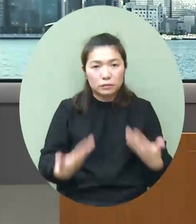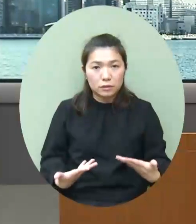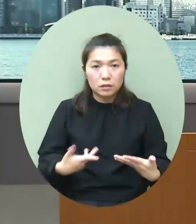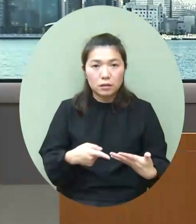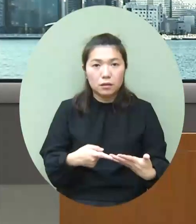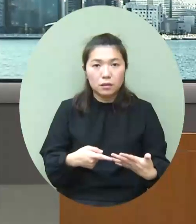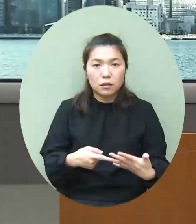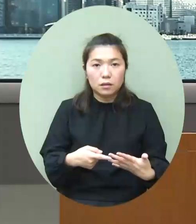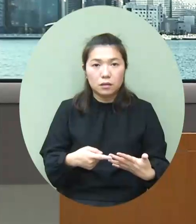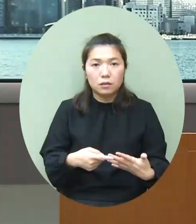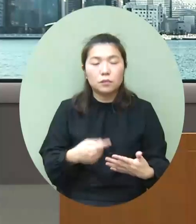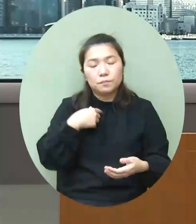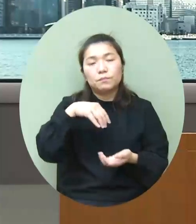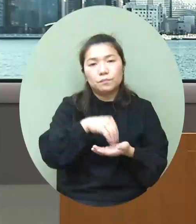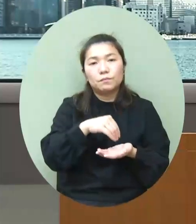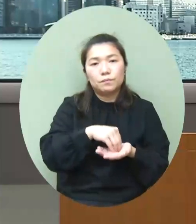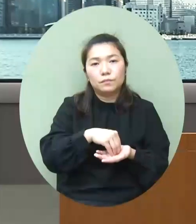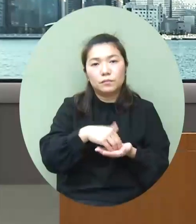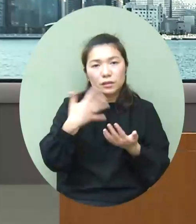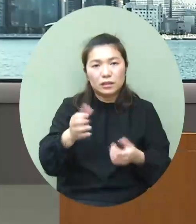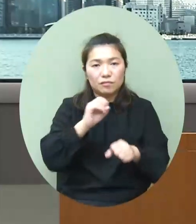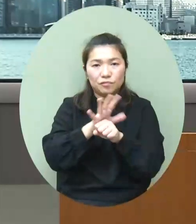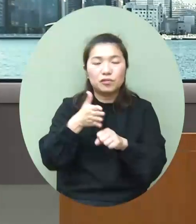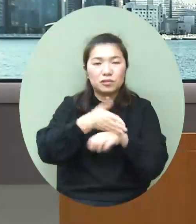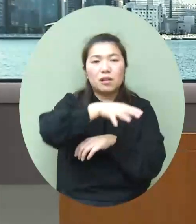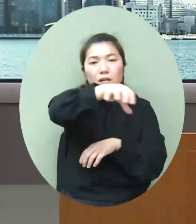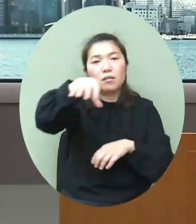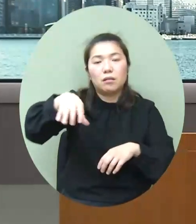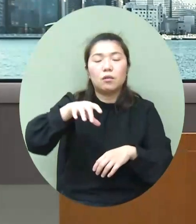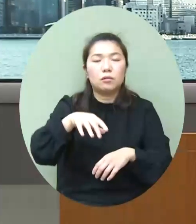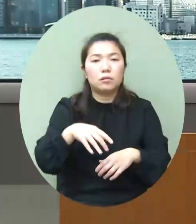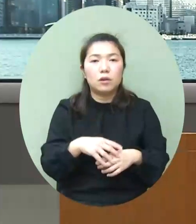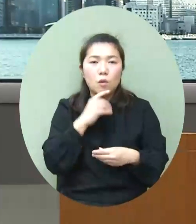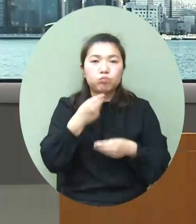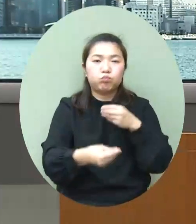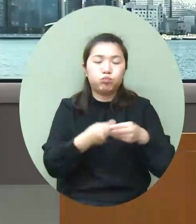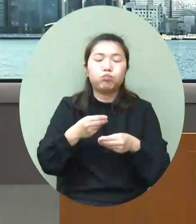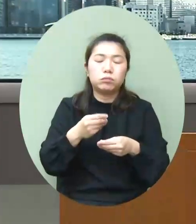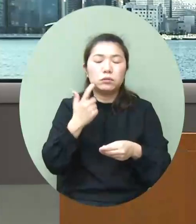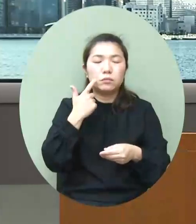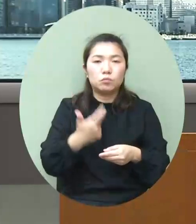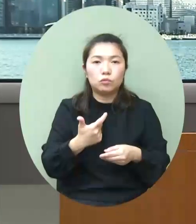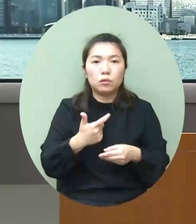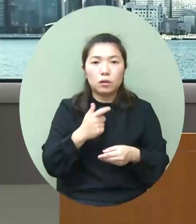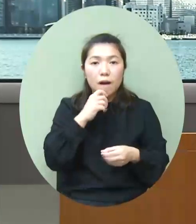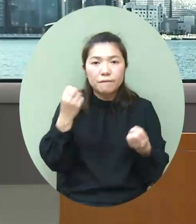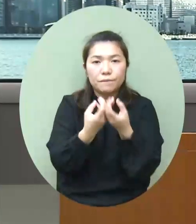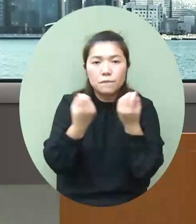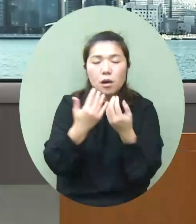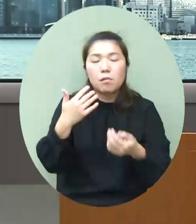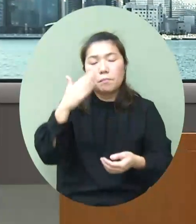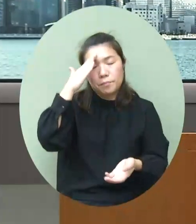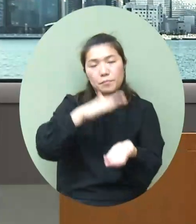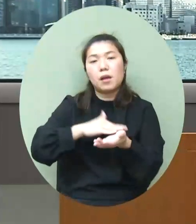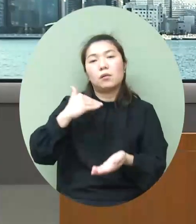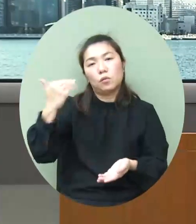天确诊数字，现实我们能确定的就是疫情在社会上的传播还是非常严